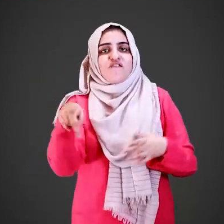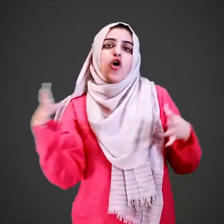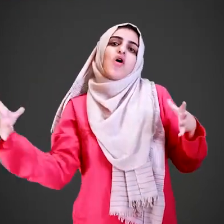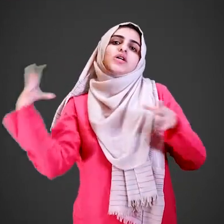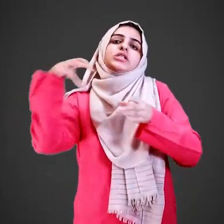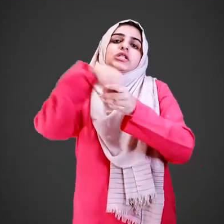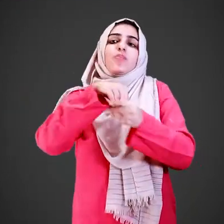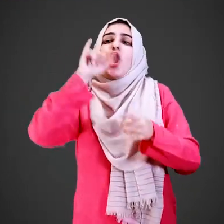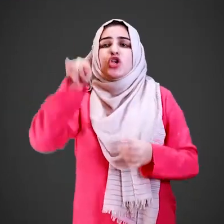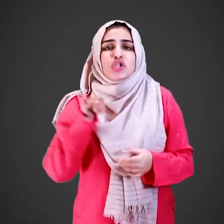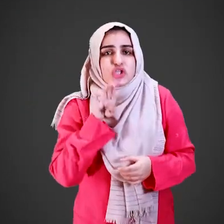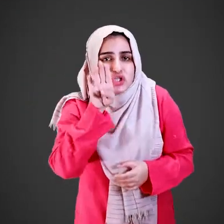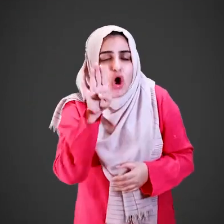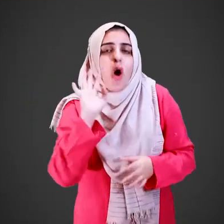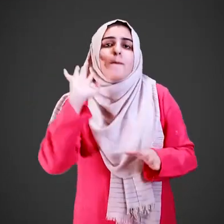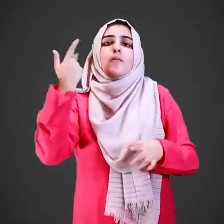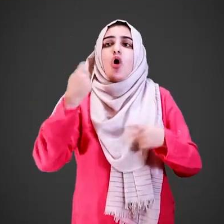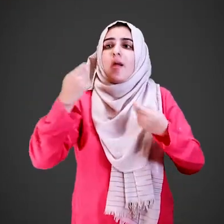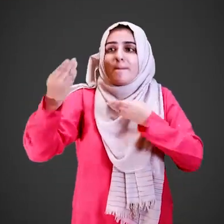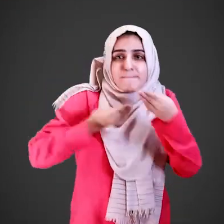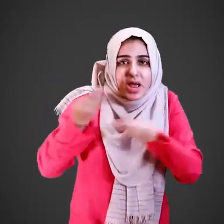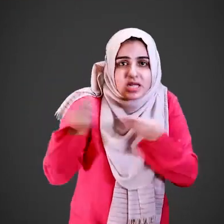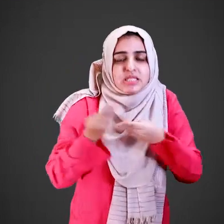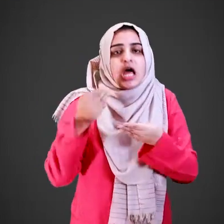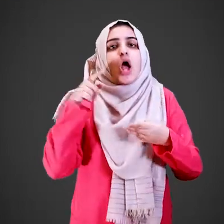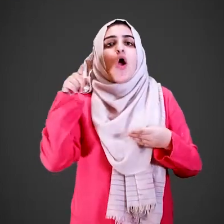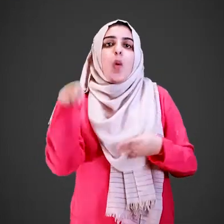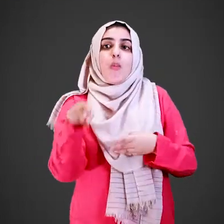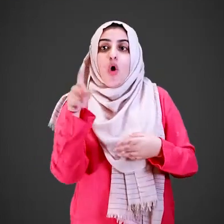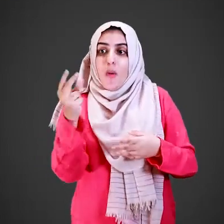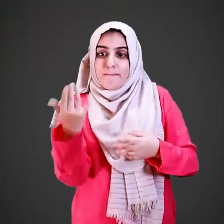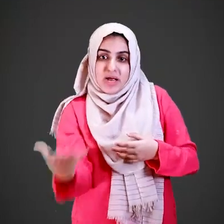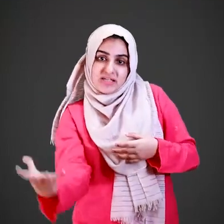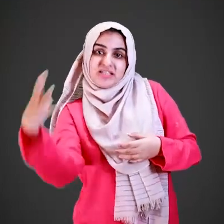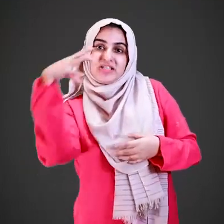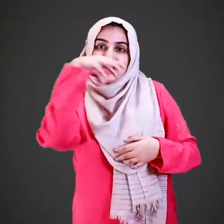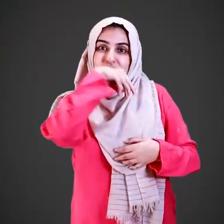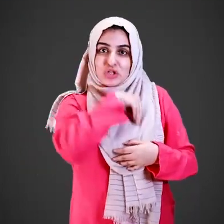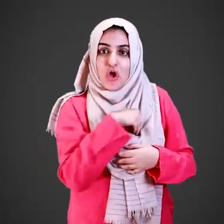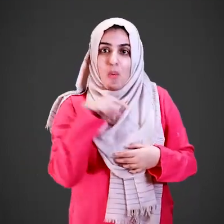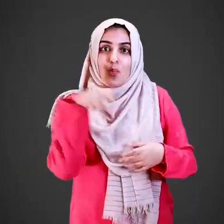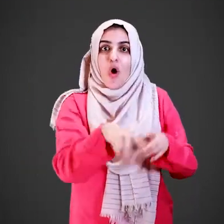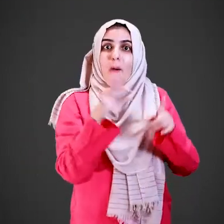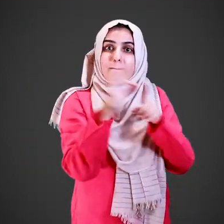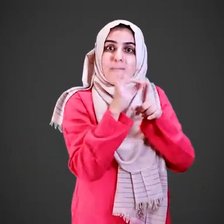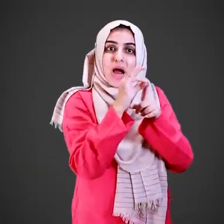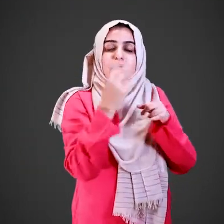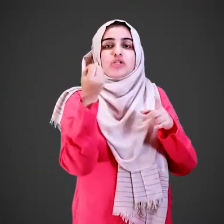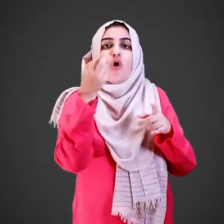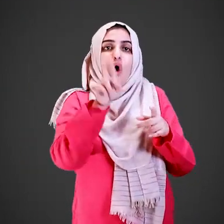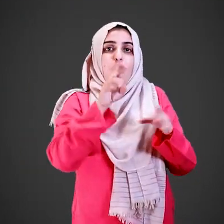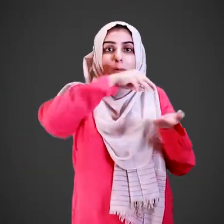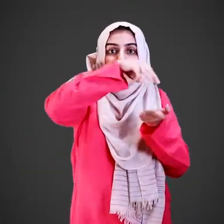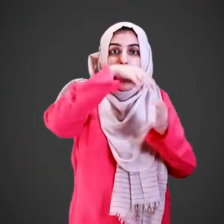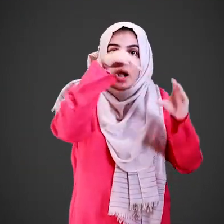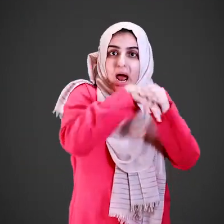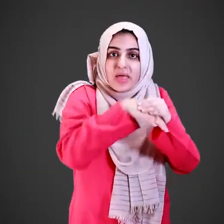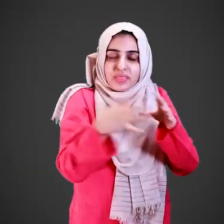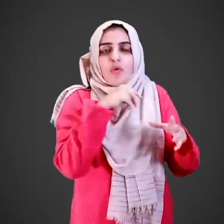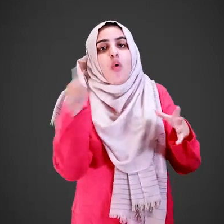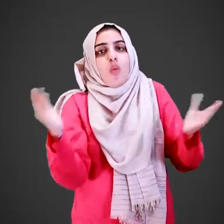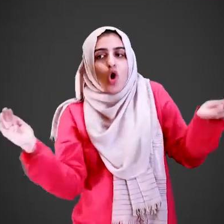हैं, हर तरह की नौकरी जॉब जो हैं वो जो लोग करते हैं और उससे जो इनकम हम कंट्री के अंदर, मुल्क के अंदर जनरेट होती है